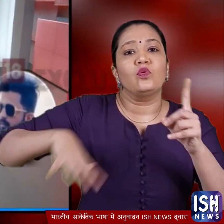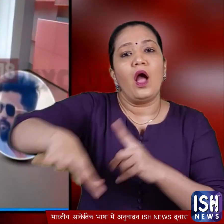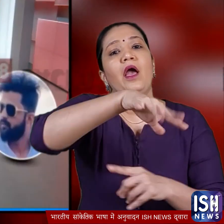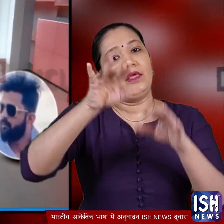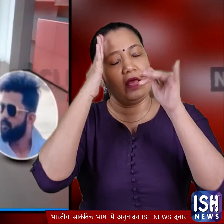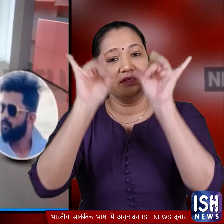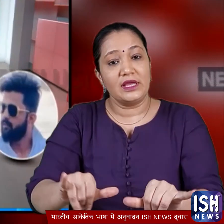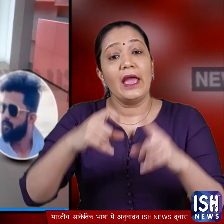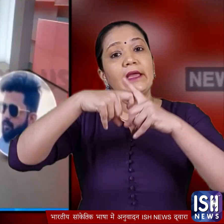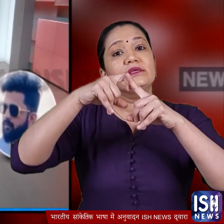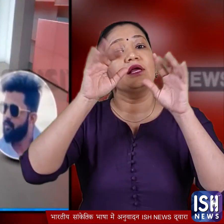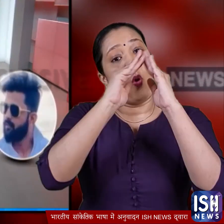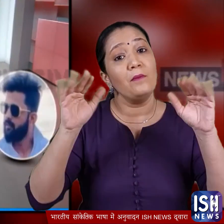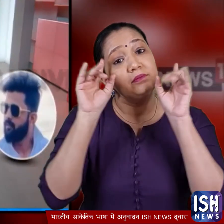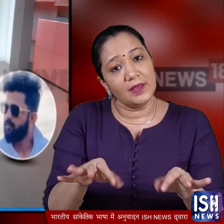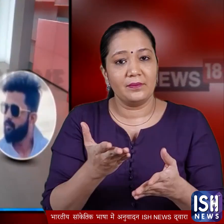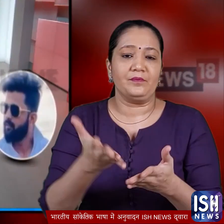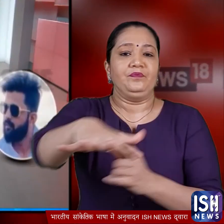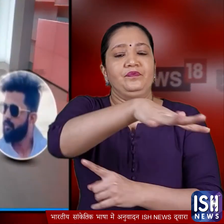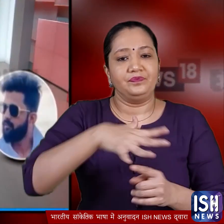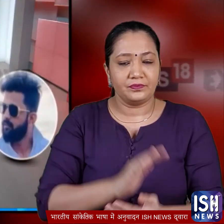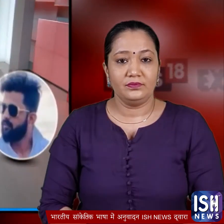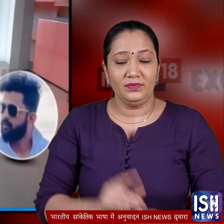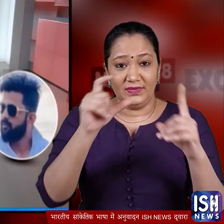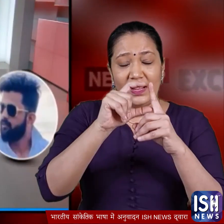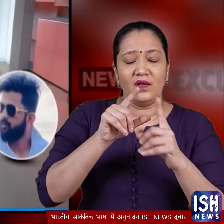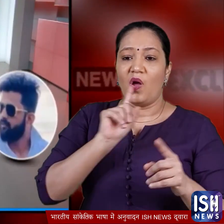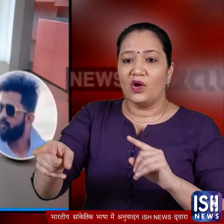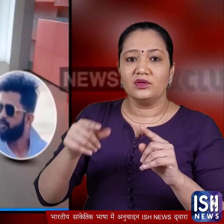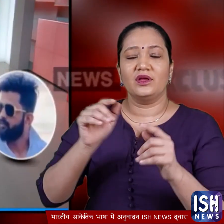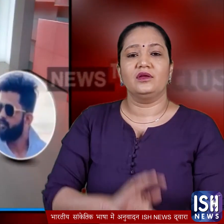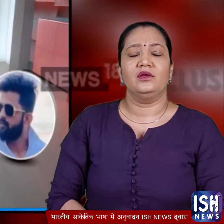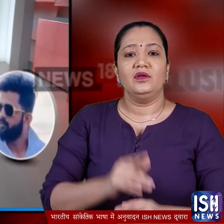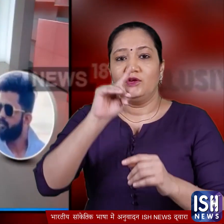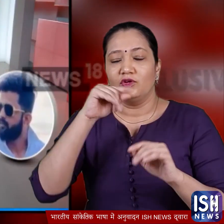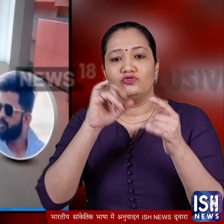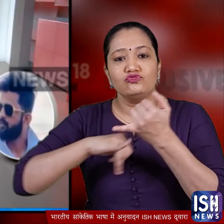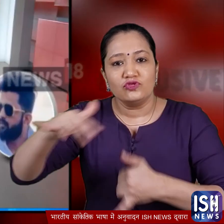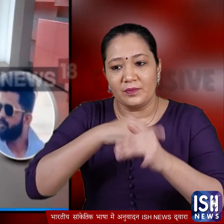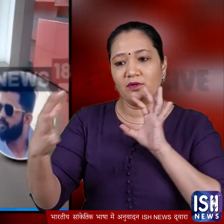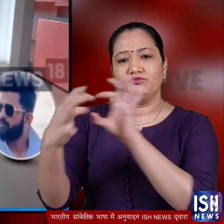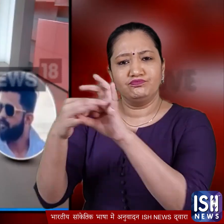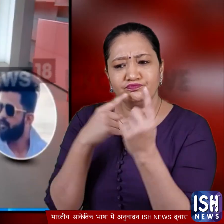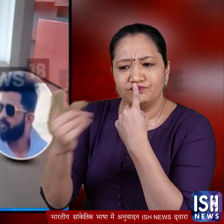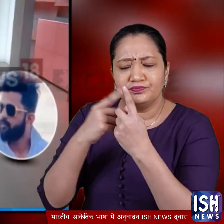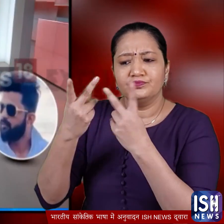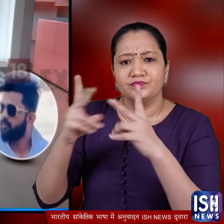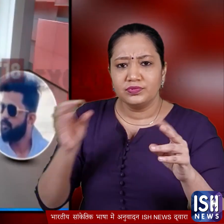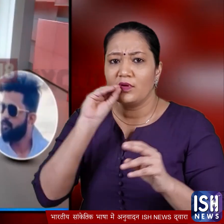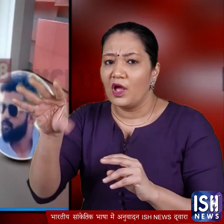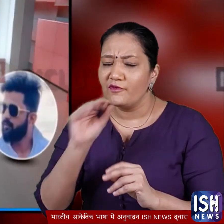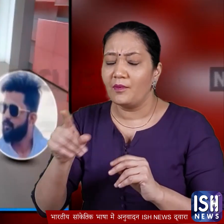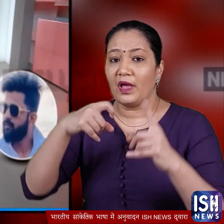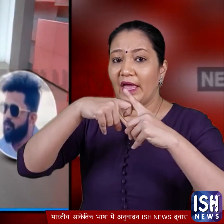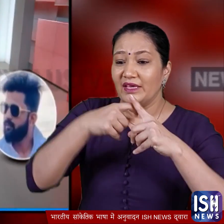शहर के ही रहने वाले हैं, जहां किशन रहा करता था। सूत्रों के मुताबिक दिल्ली से मौलाना कमर सोशल मीडिया के जरिए इन लड़कों से जुड़ा और